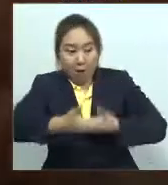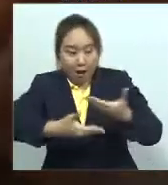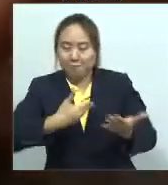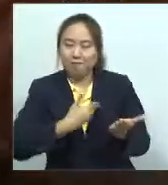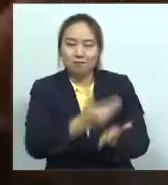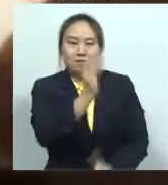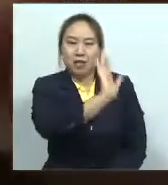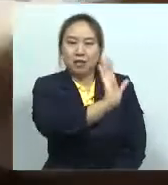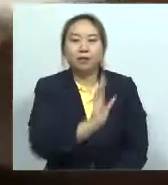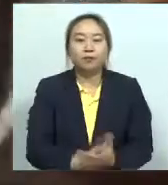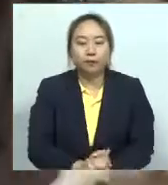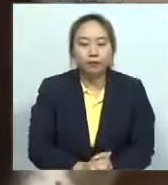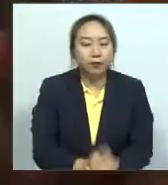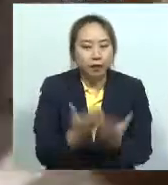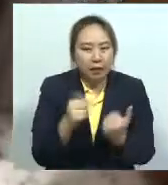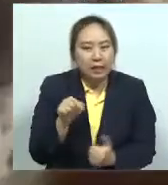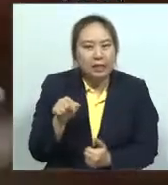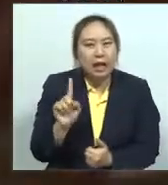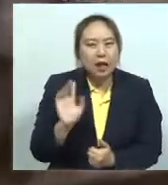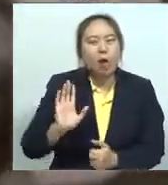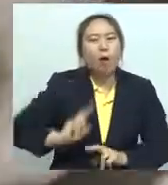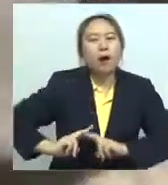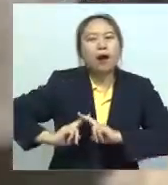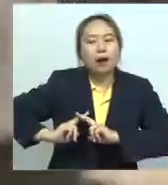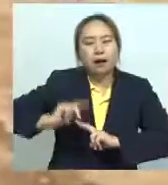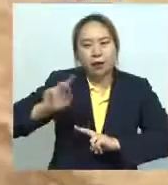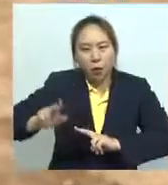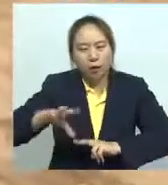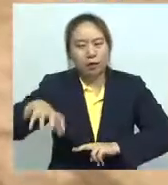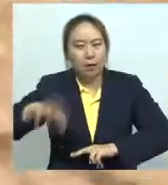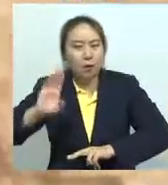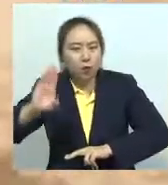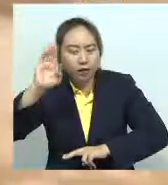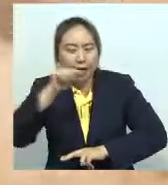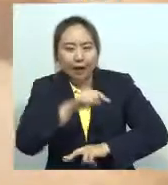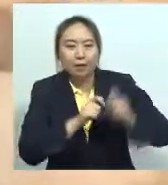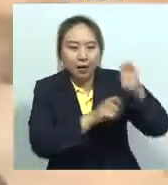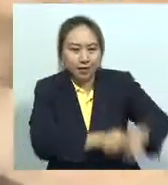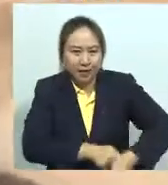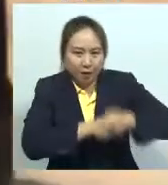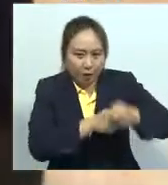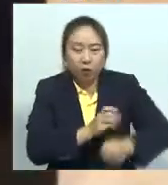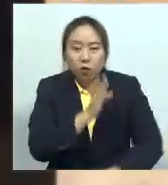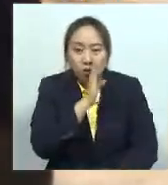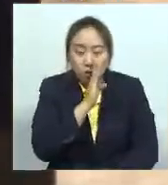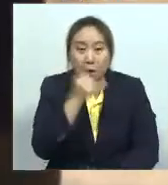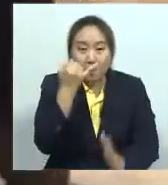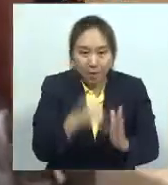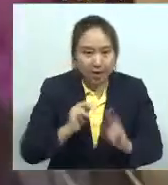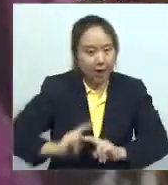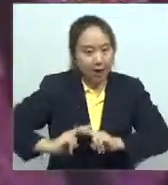ไปส่วนกรณีนี้เป็นการซื้อขายระหว่างเกษตรกรกับภาคเอกชนหากพบผู้กระทำผิดเอกชน